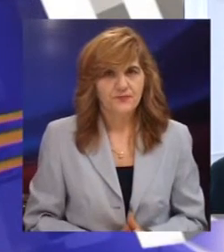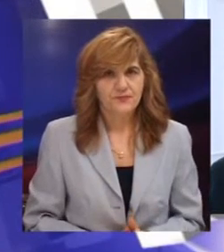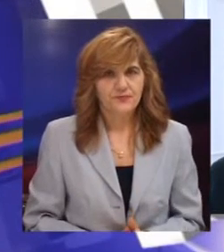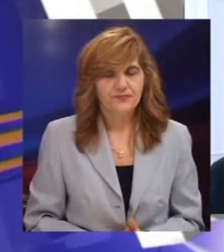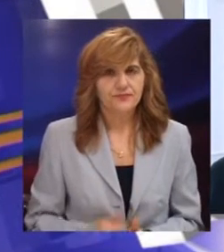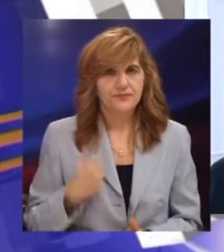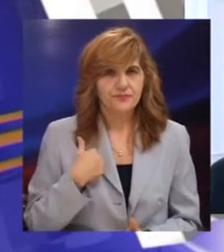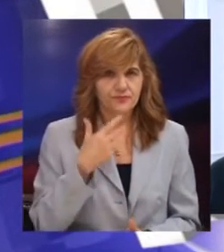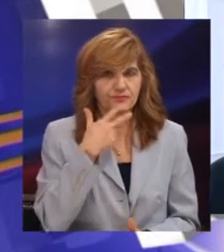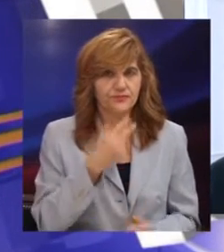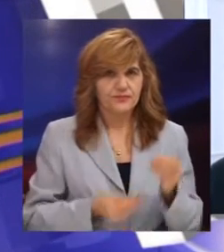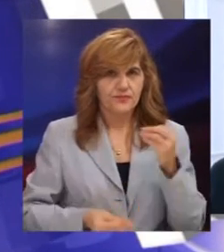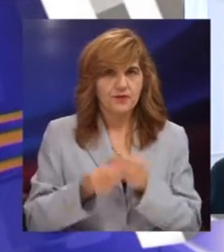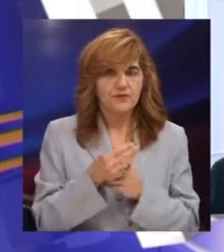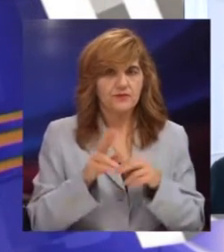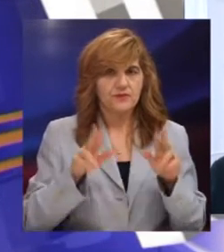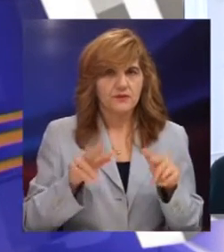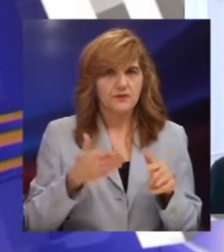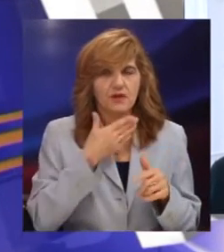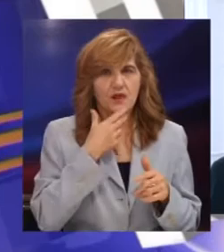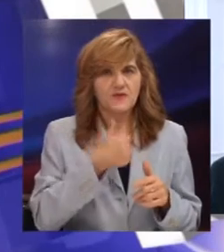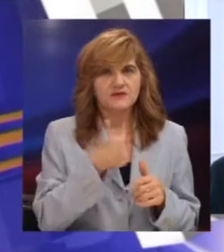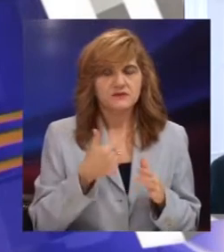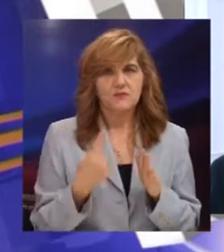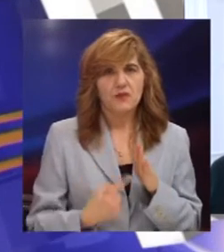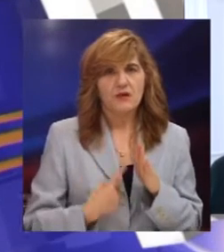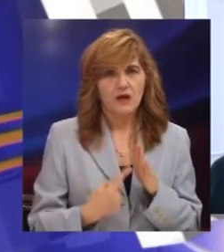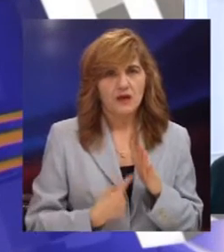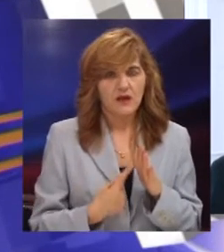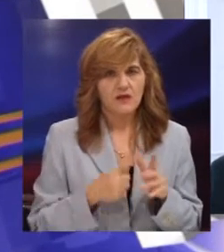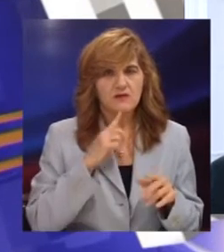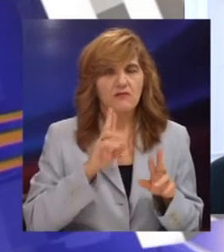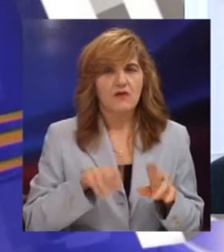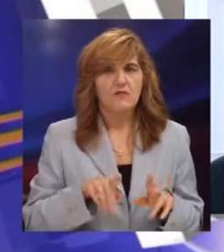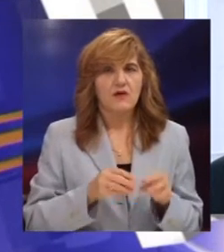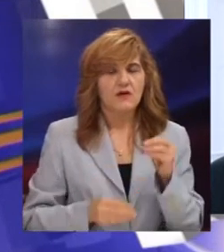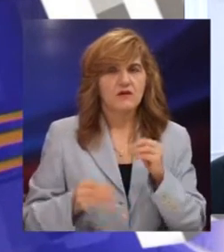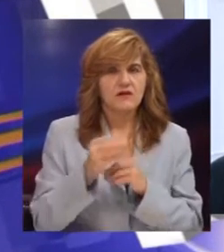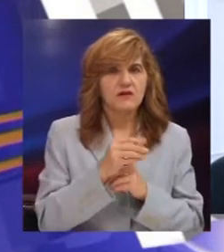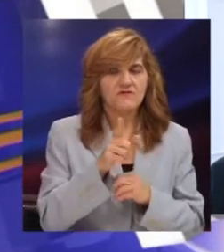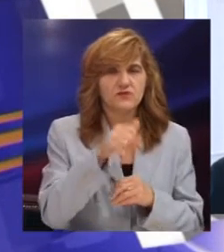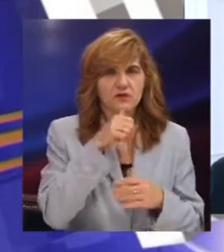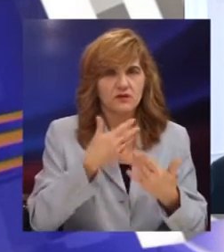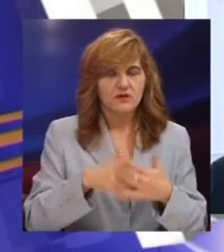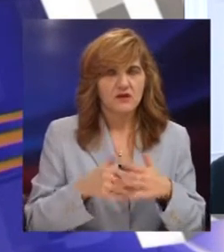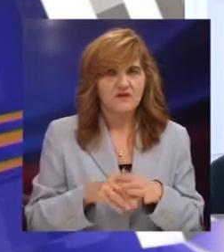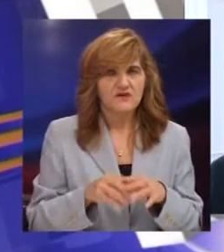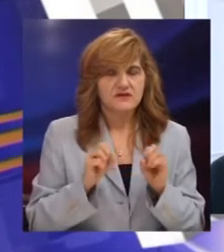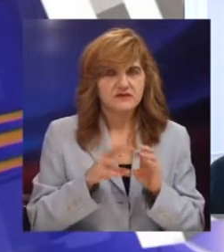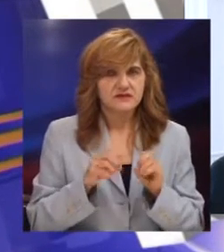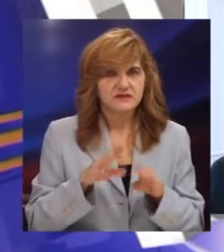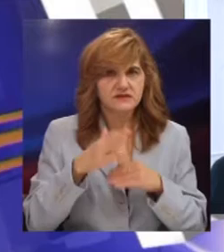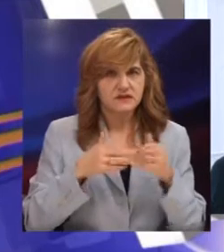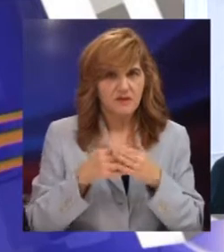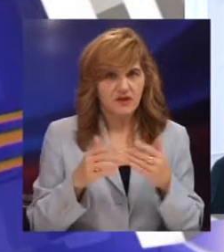gledamo više mogućnosti, zato što Sever nema samo generatore, nego ima više mogućnosti, to su cementne fabrike, gde je Iran jedna